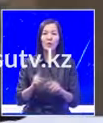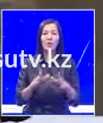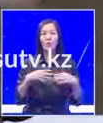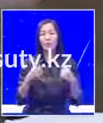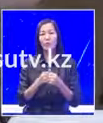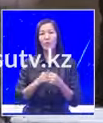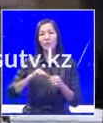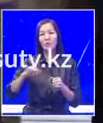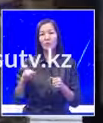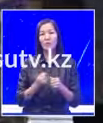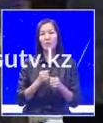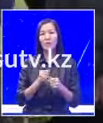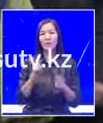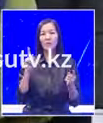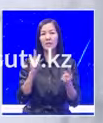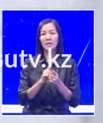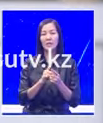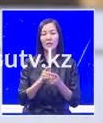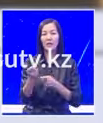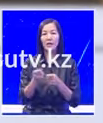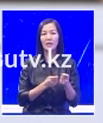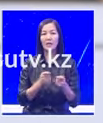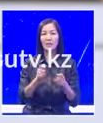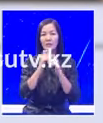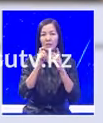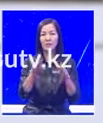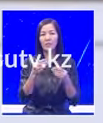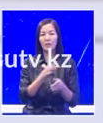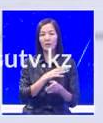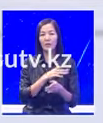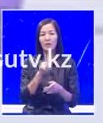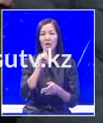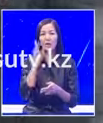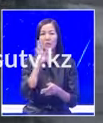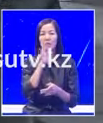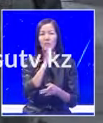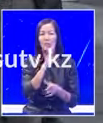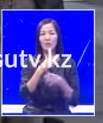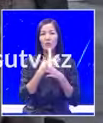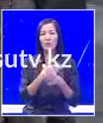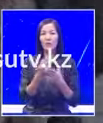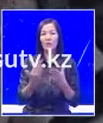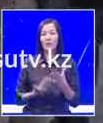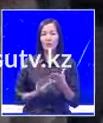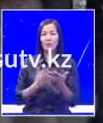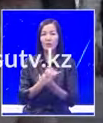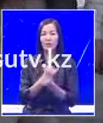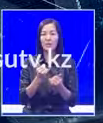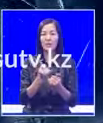Ауданда болып жатқан ерекше қуанышқа әкімдік сыйлықтарын үлестіріп берді. Жасанаға көмек ретінде әлеуметтік